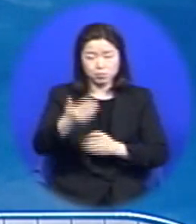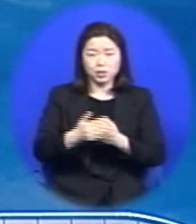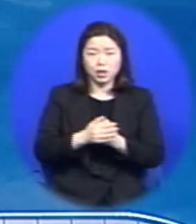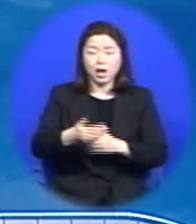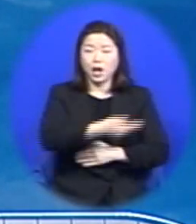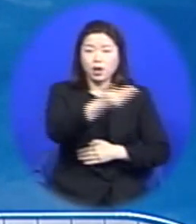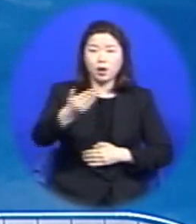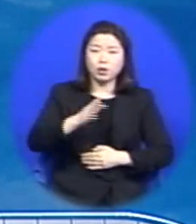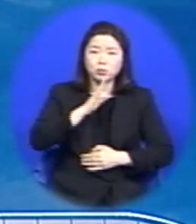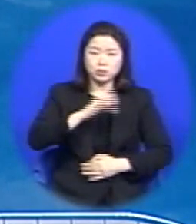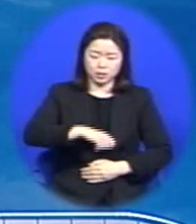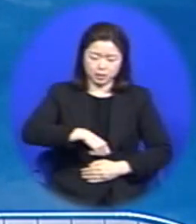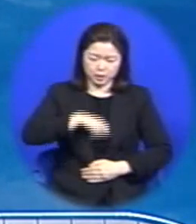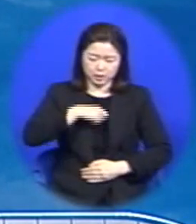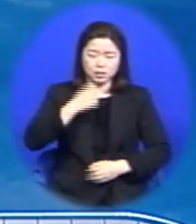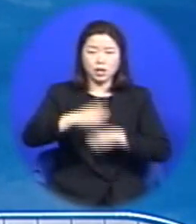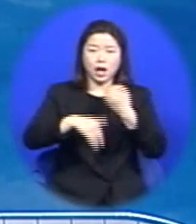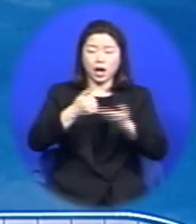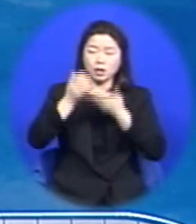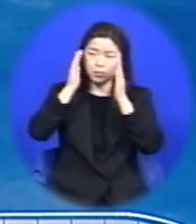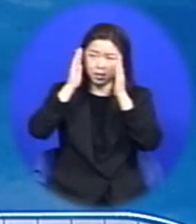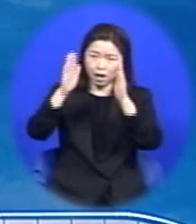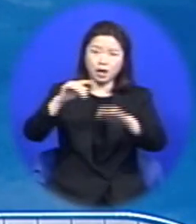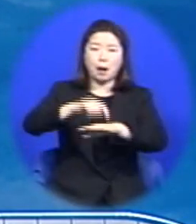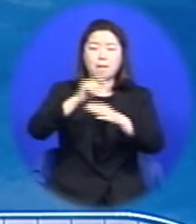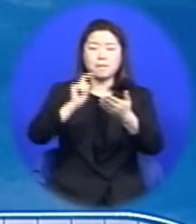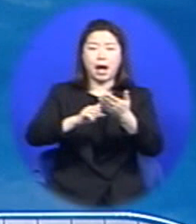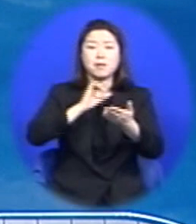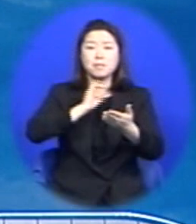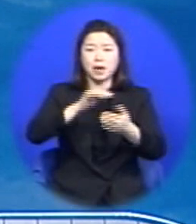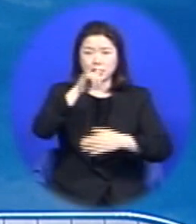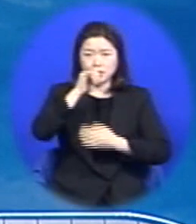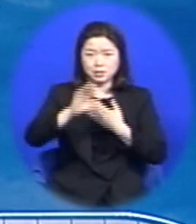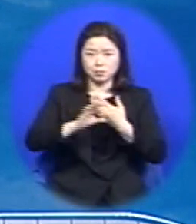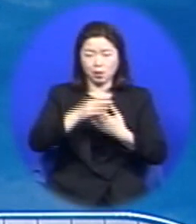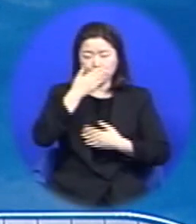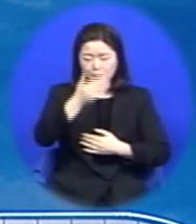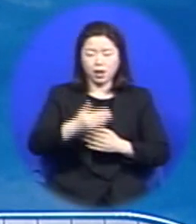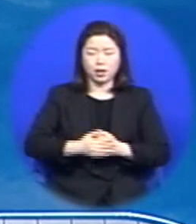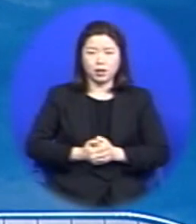진심에 하나님을 향한 마음만 있으면 되죠.